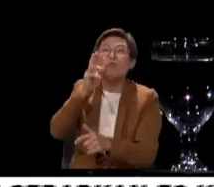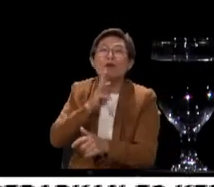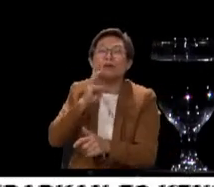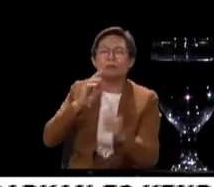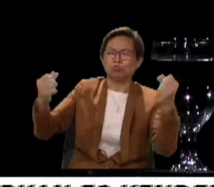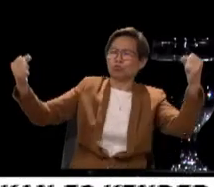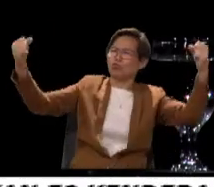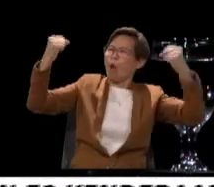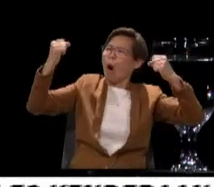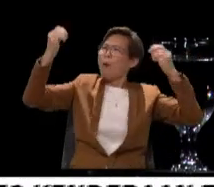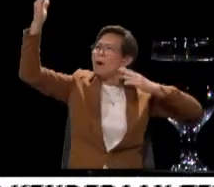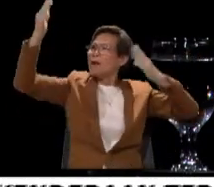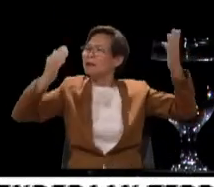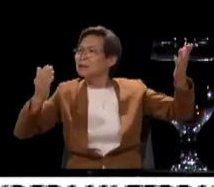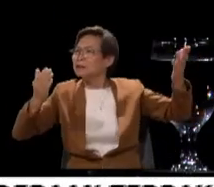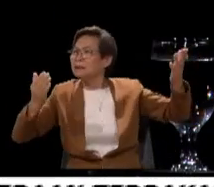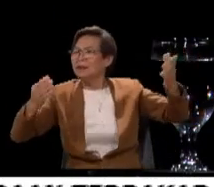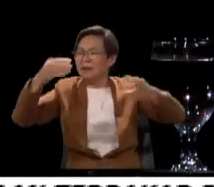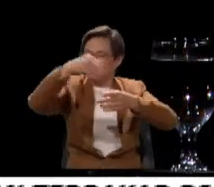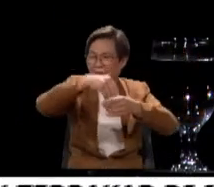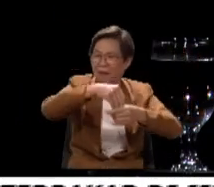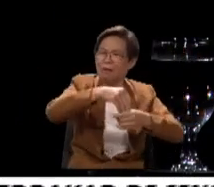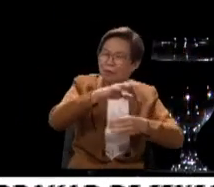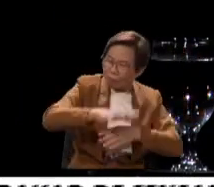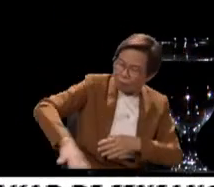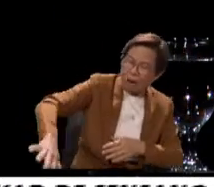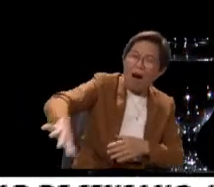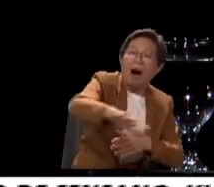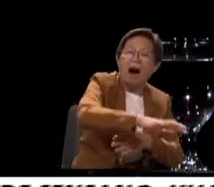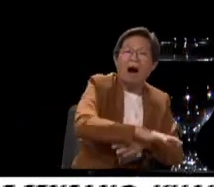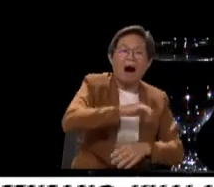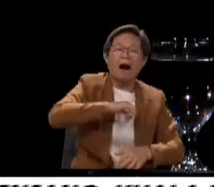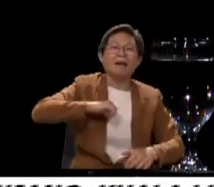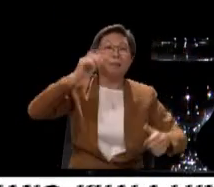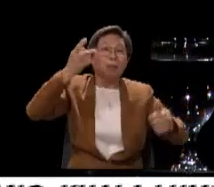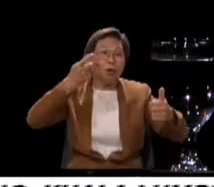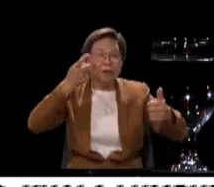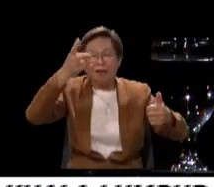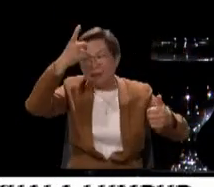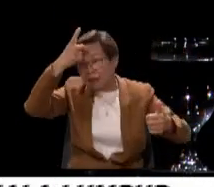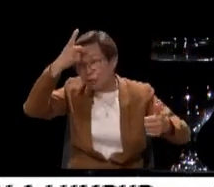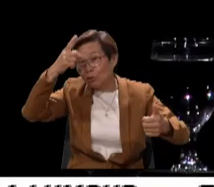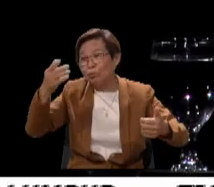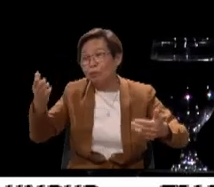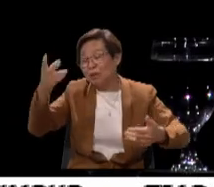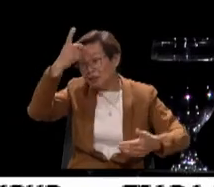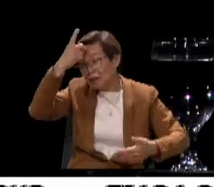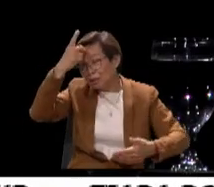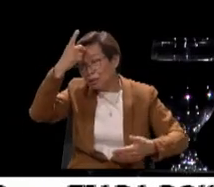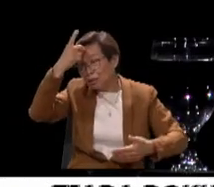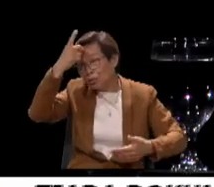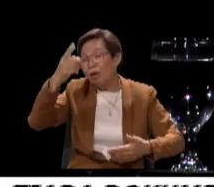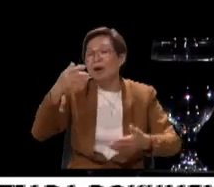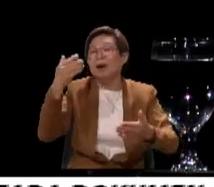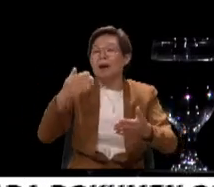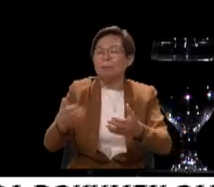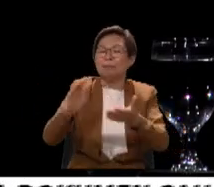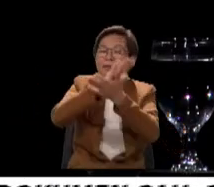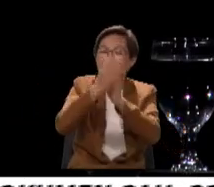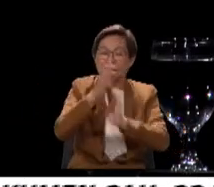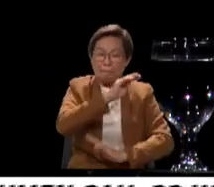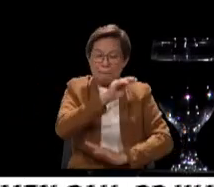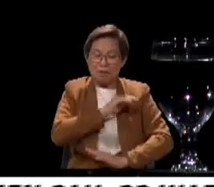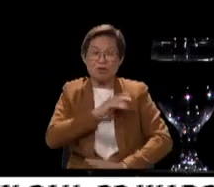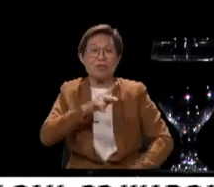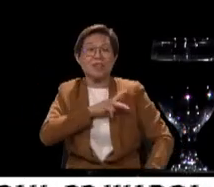diperkasakan di negara kita bukan sekadar dalam kalangan ahli-ahli politik wanita seperti Datuk yang sampai ke peringkat kabinet menteri kaminat dan